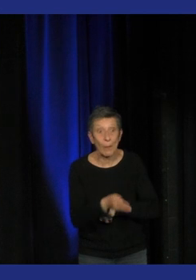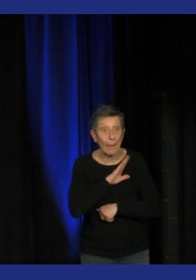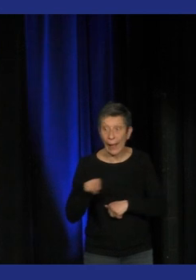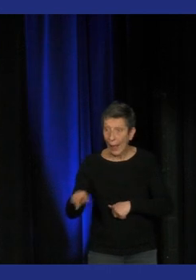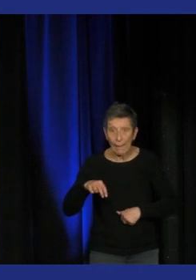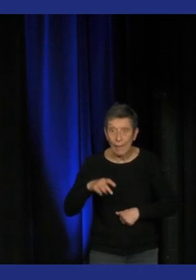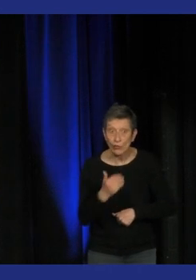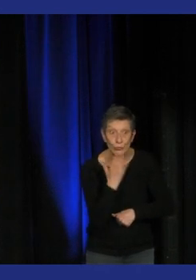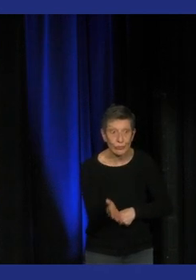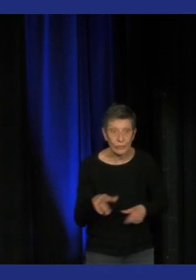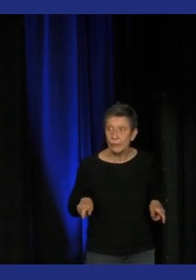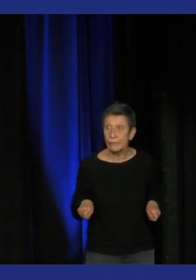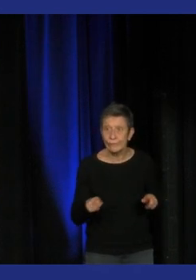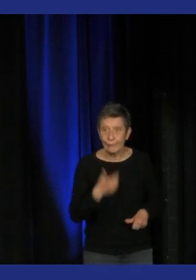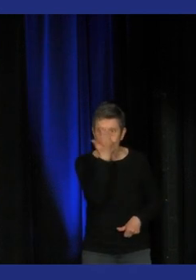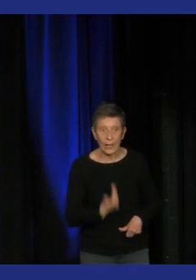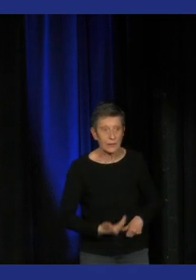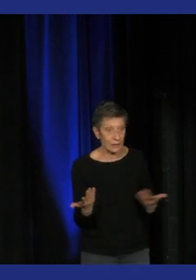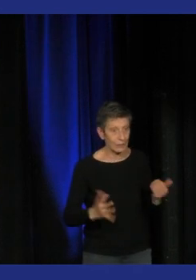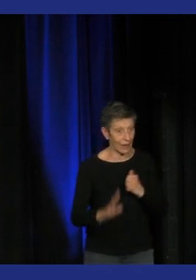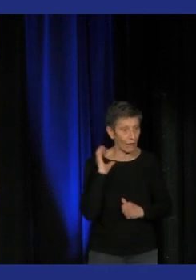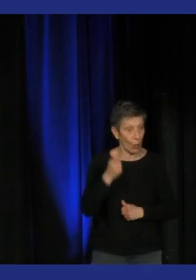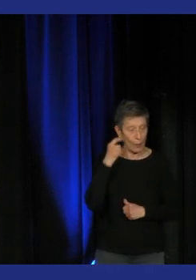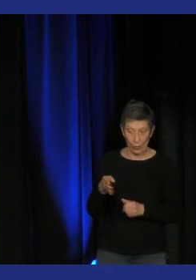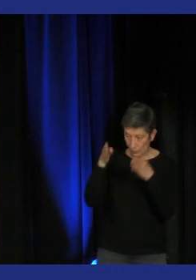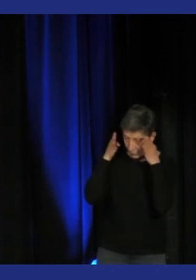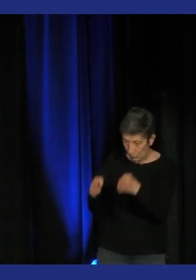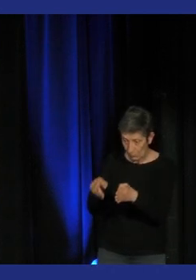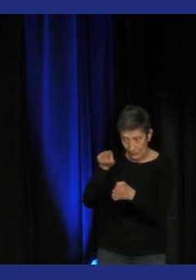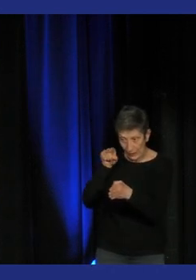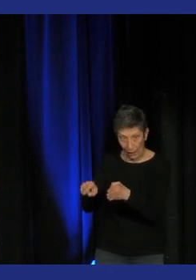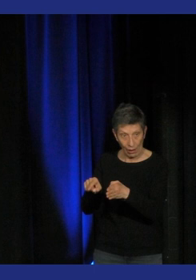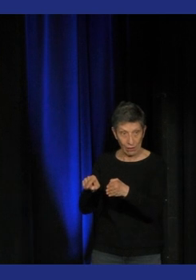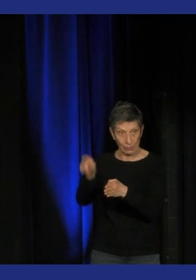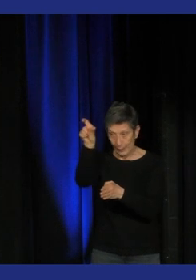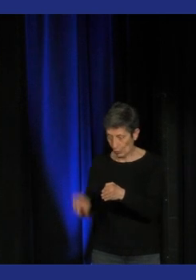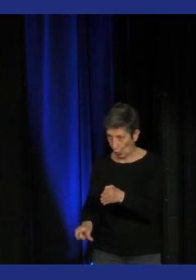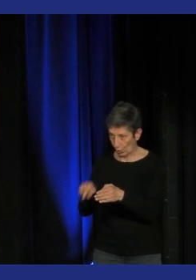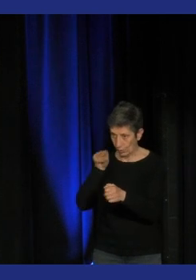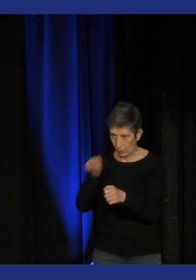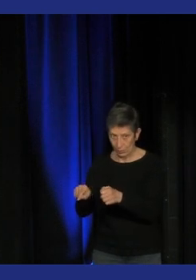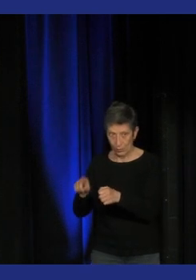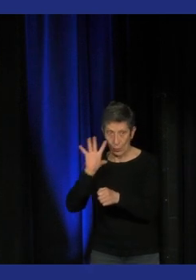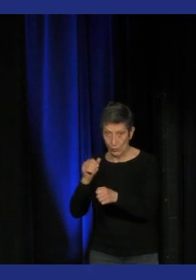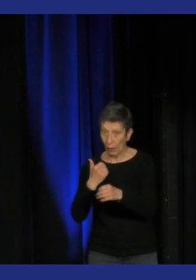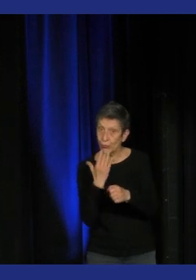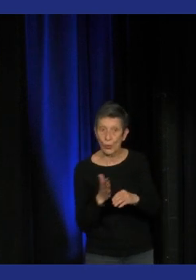pas marcher. On était vraiment centré sur la personne.